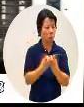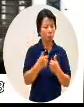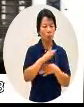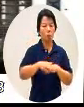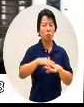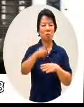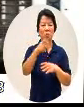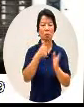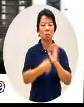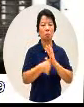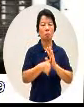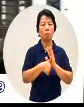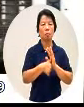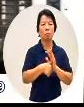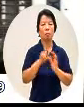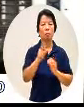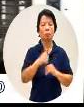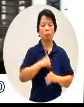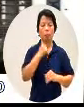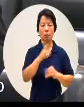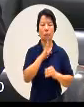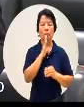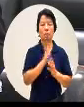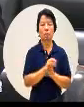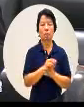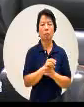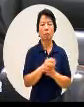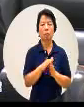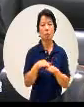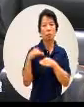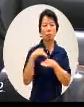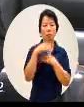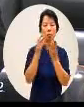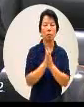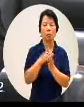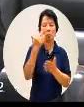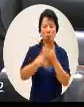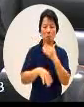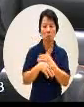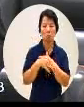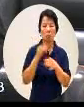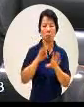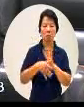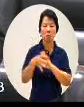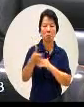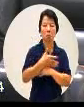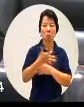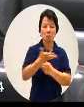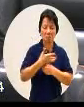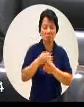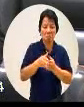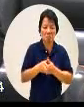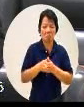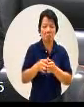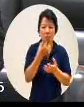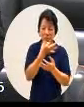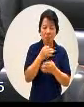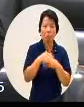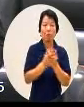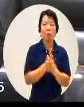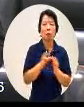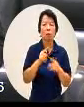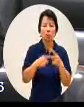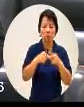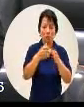這個名稱真是在規避碳稅是在規避碳怎麼不直接用碳